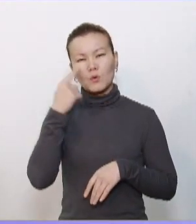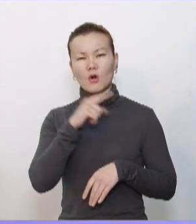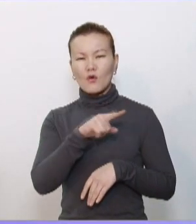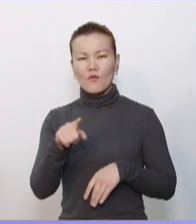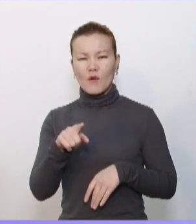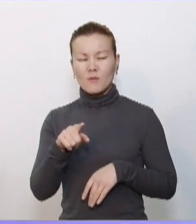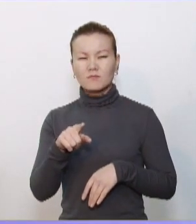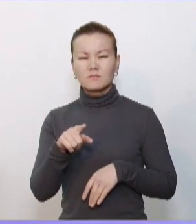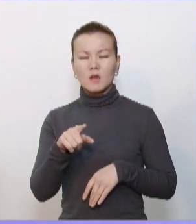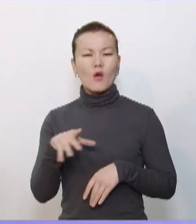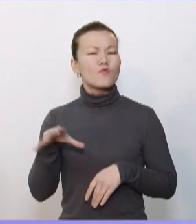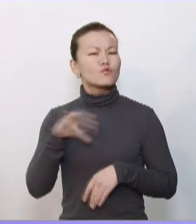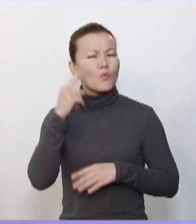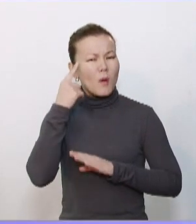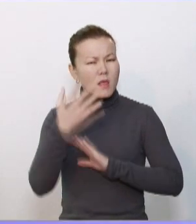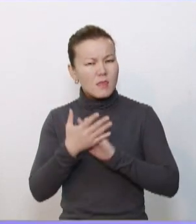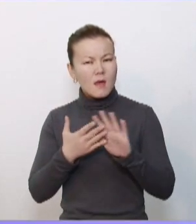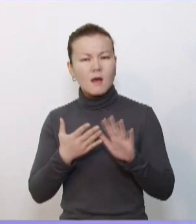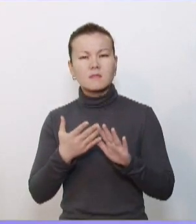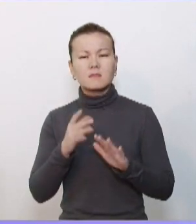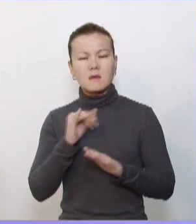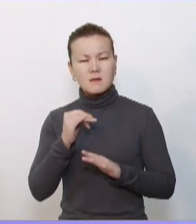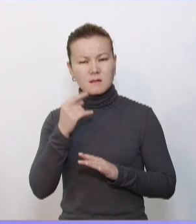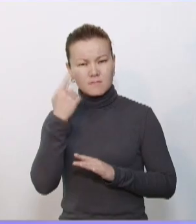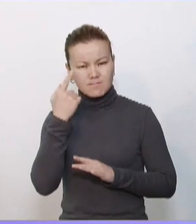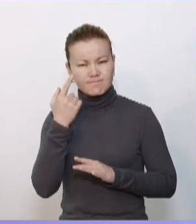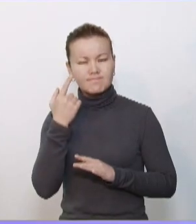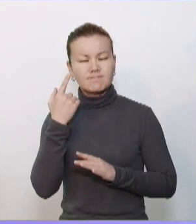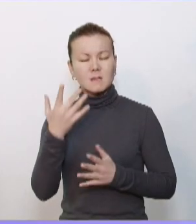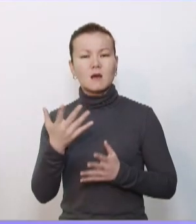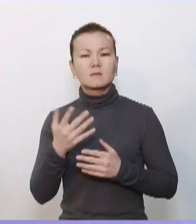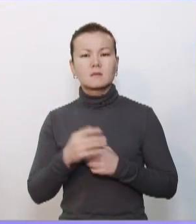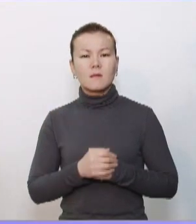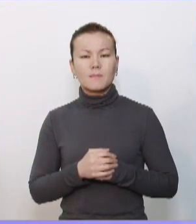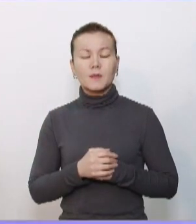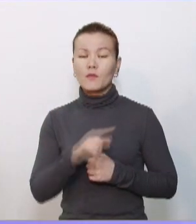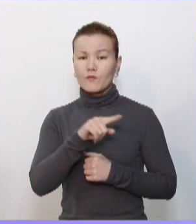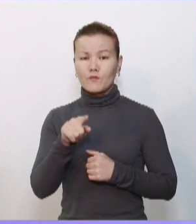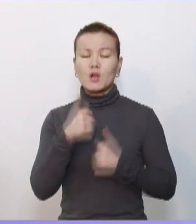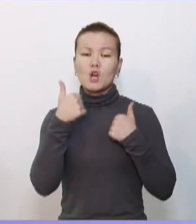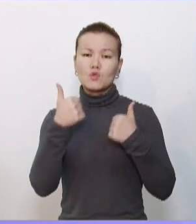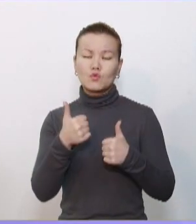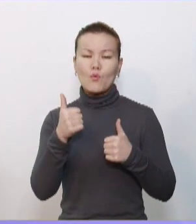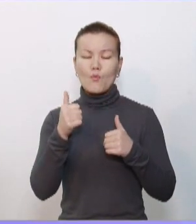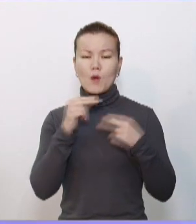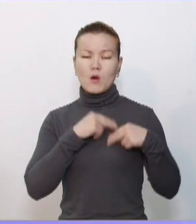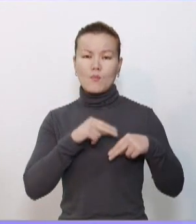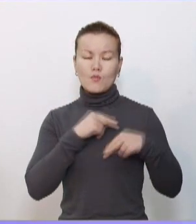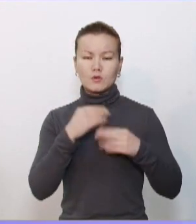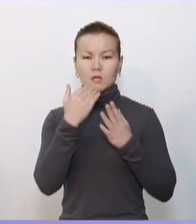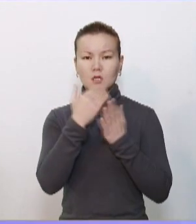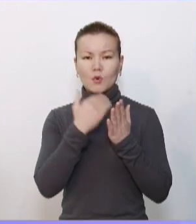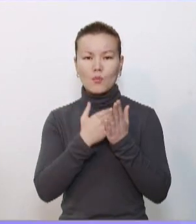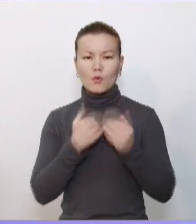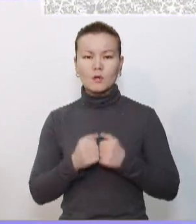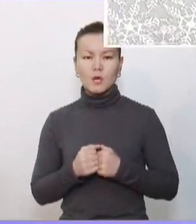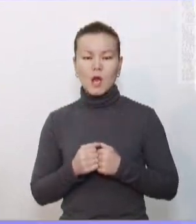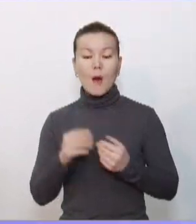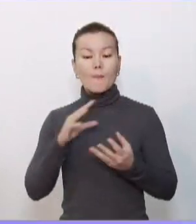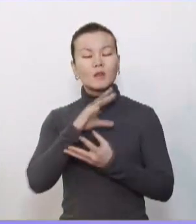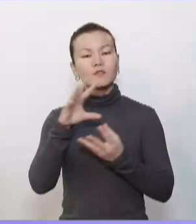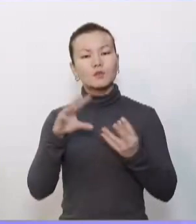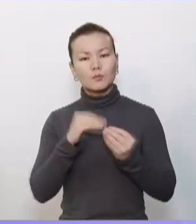вам все ясно и понятно. Вы хорошо поработали на уроке. Подведем